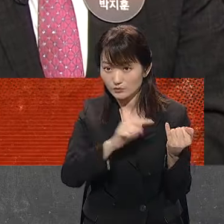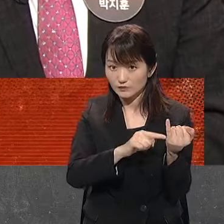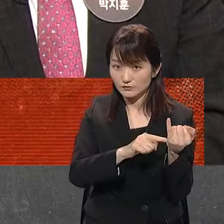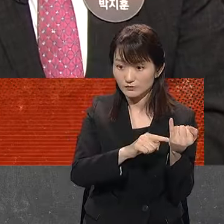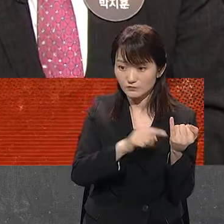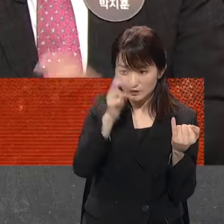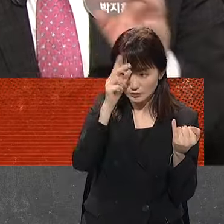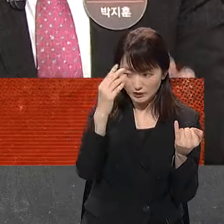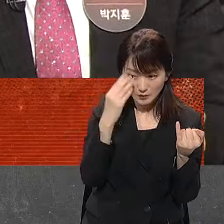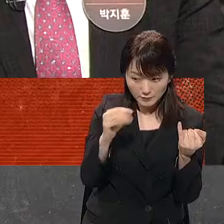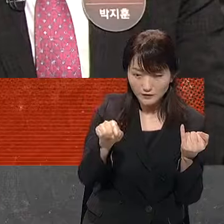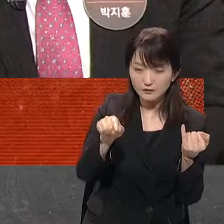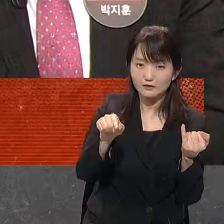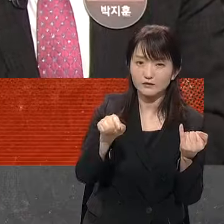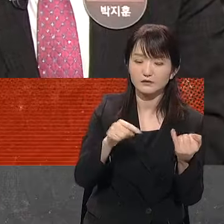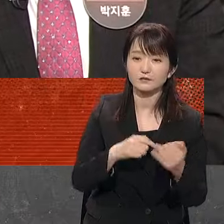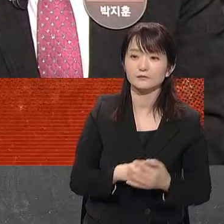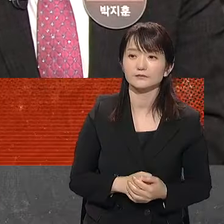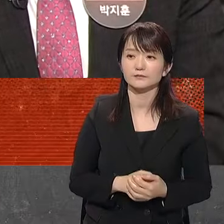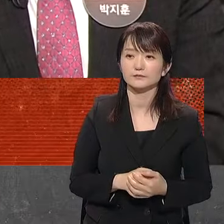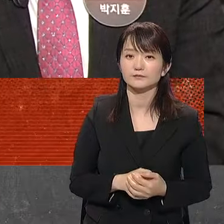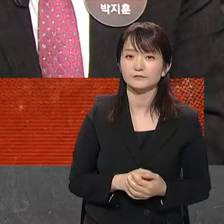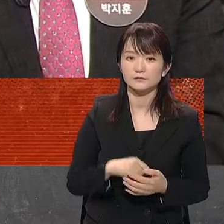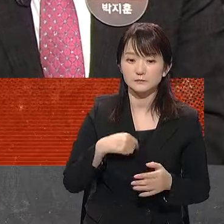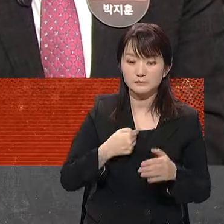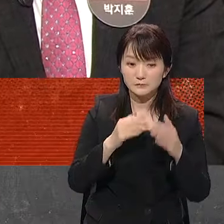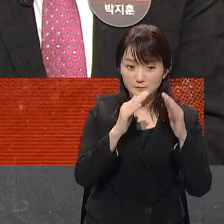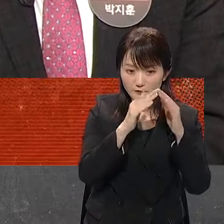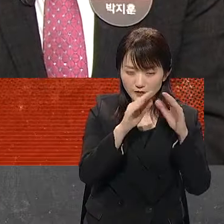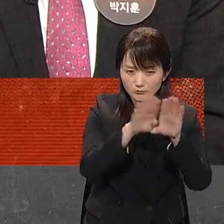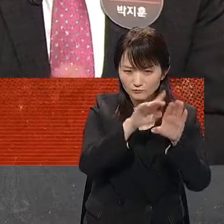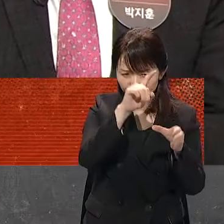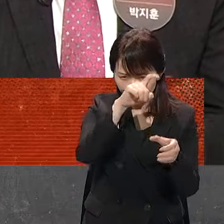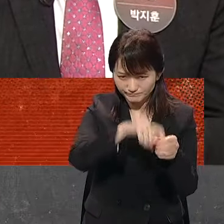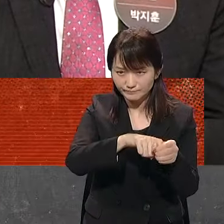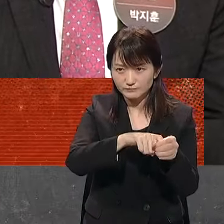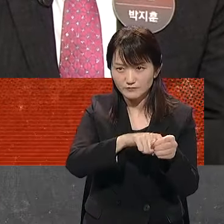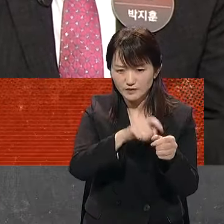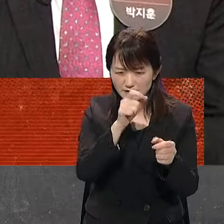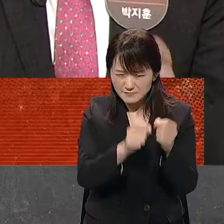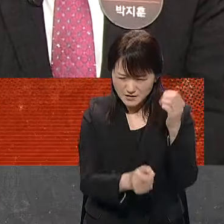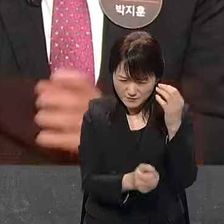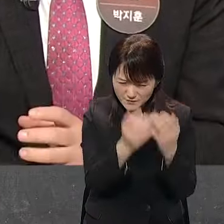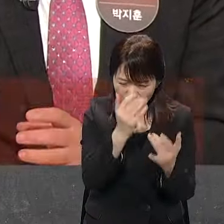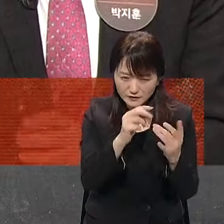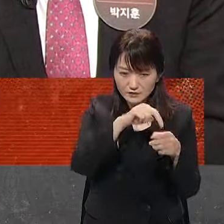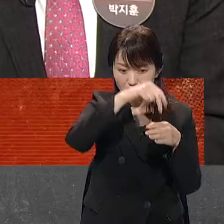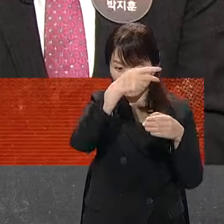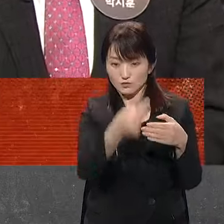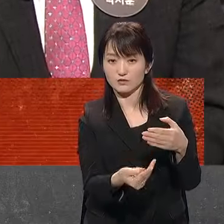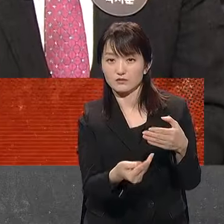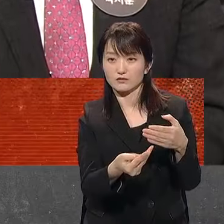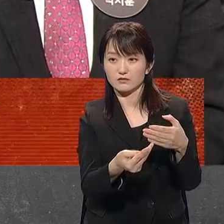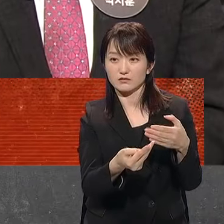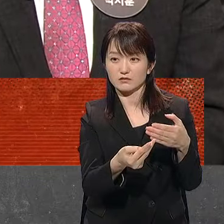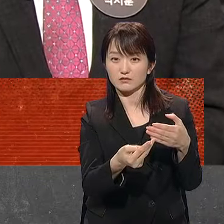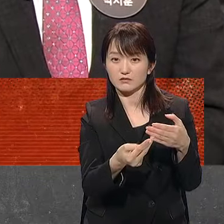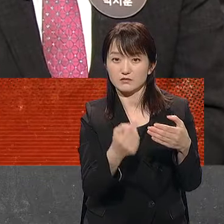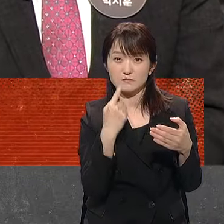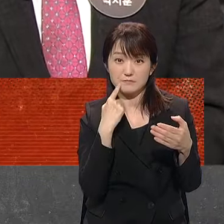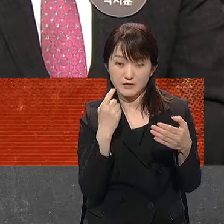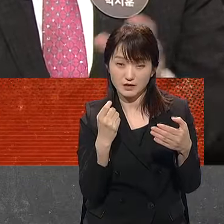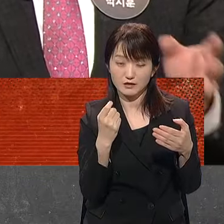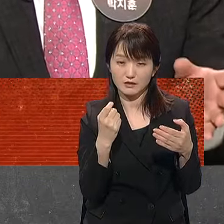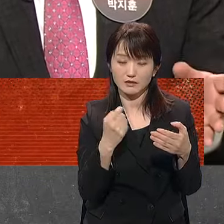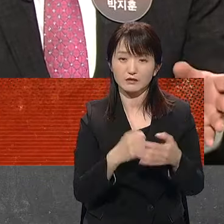발견한 것 같습니다. 그 이후에 자신의 집에 문을 잠그고 불을 지르겠다, 또 투신하겠다 라고 지금 계속 협박했기